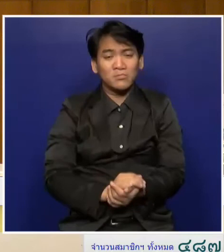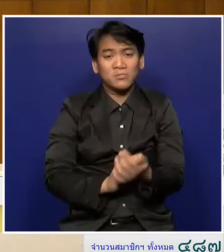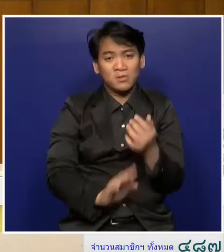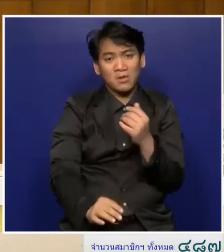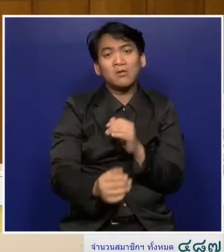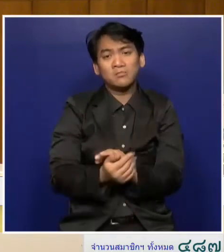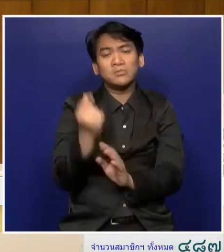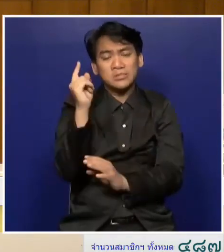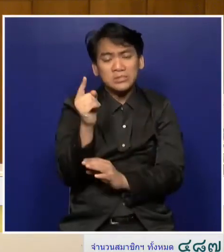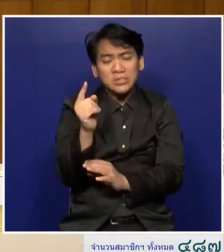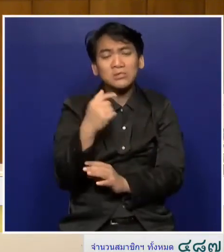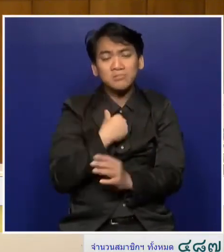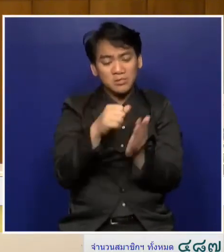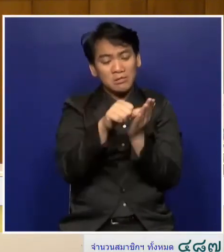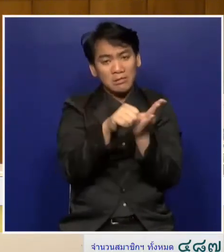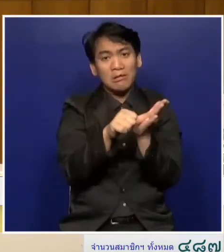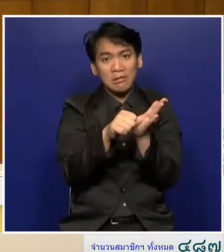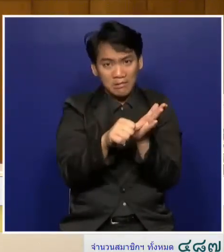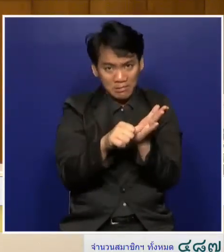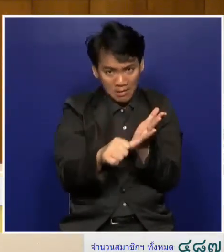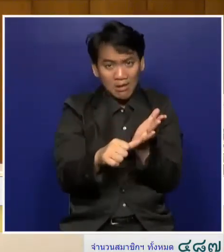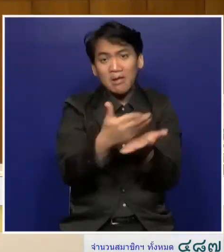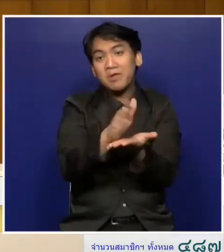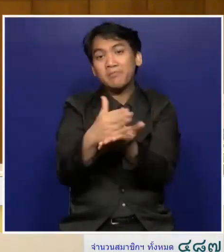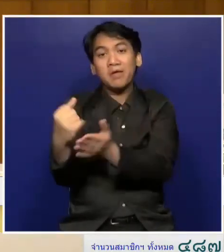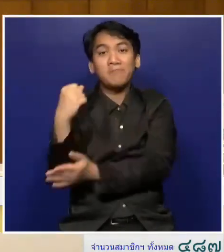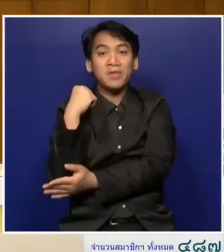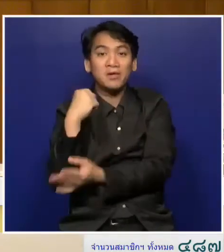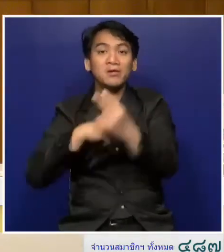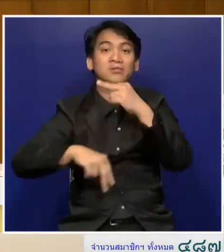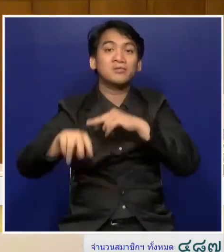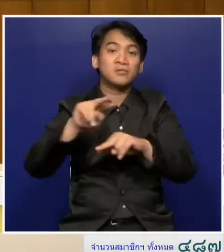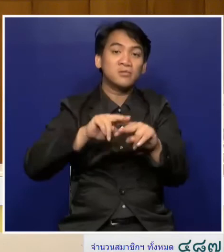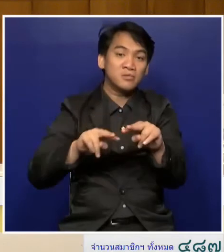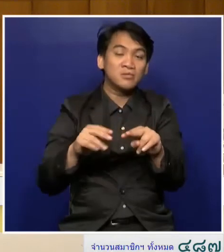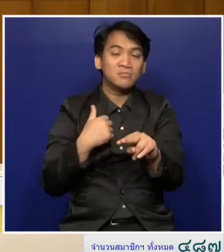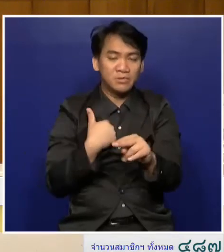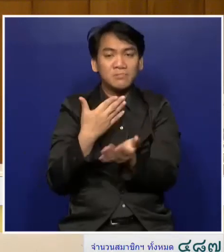อนจต่อไปได้ซึ่งก็หมายความว่าถ้าเรา